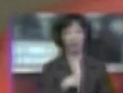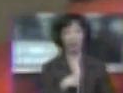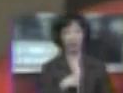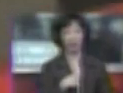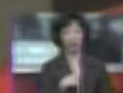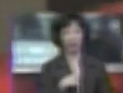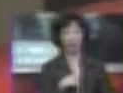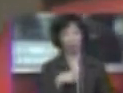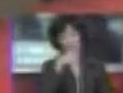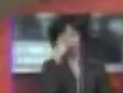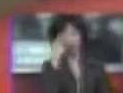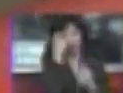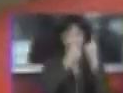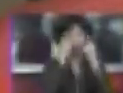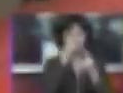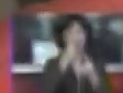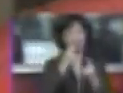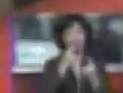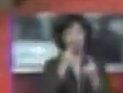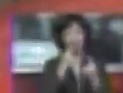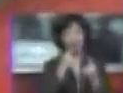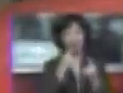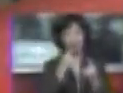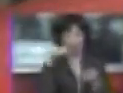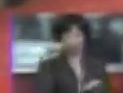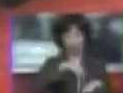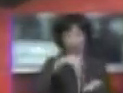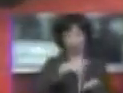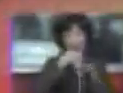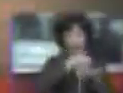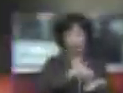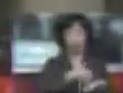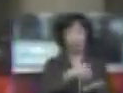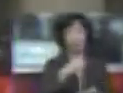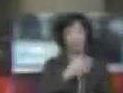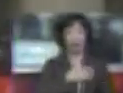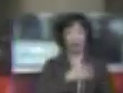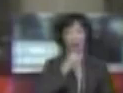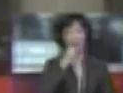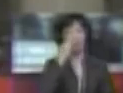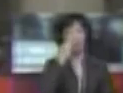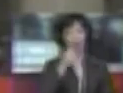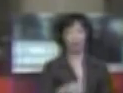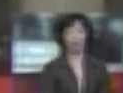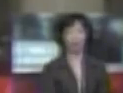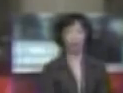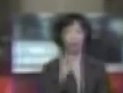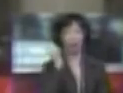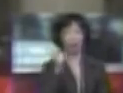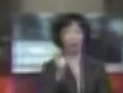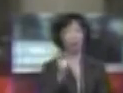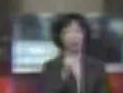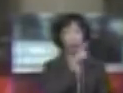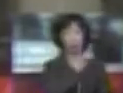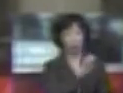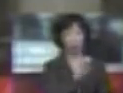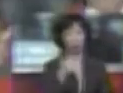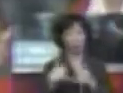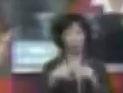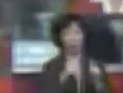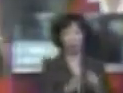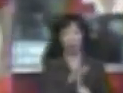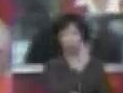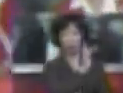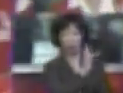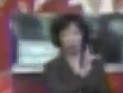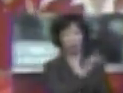parang kinukonsider ko na this is my home. Sinabi ng dating UE player at 25 greatest PBA